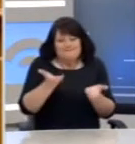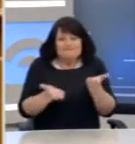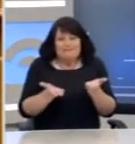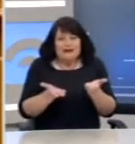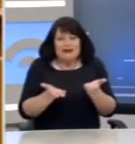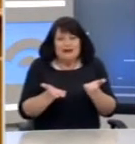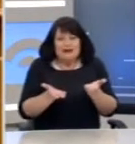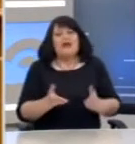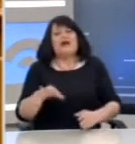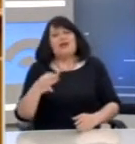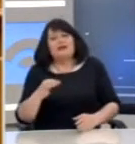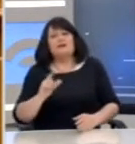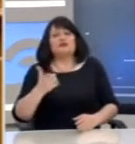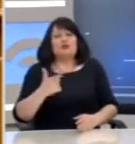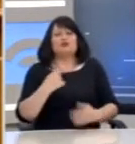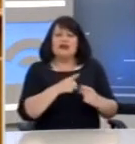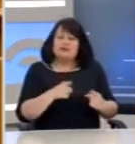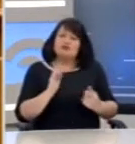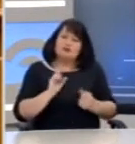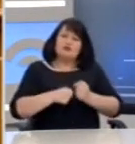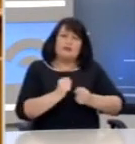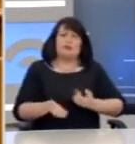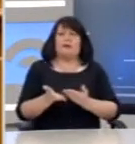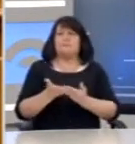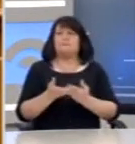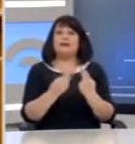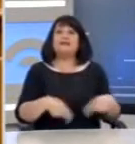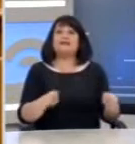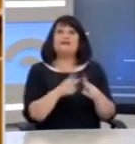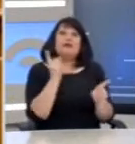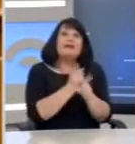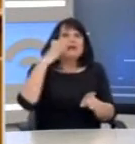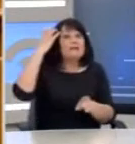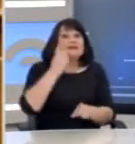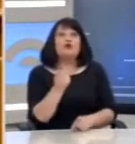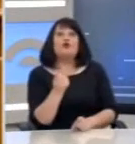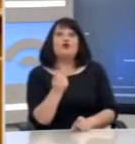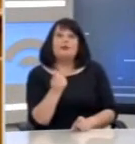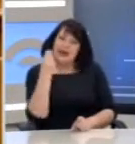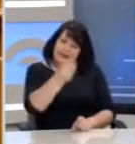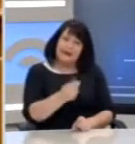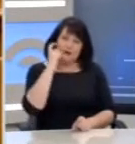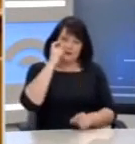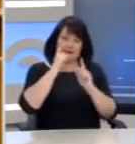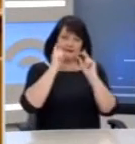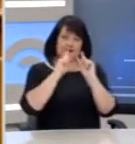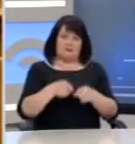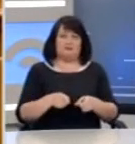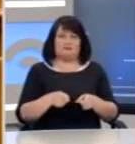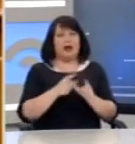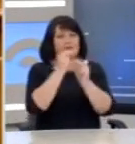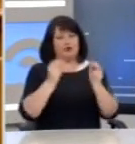χαμηλών εισοδημάτων. Καταθέτω την έκθεση του Συμβουλίου Οικονομικών Εμπειρογνωμόνων στο Προεδρείο της Βουλής για να μοιραστεί σε